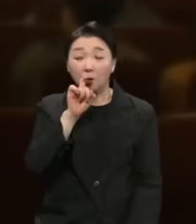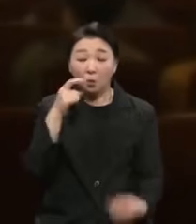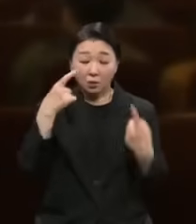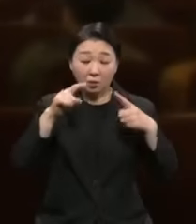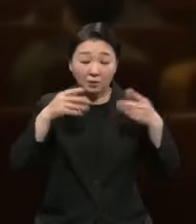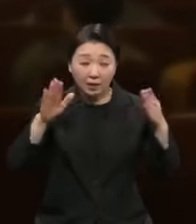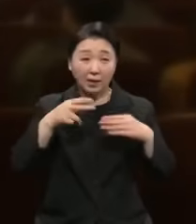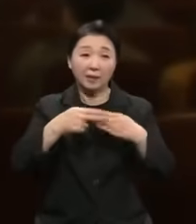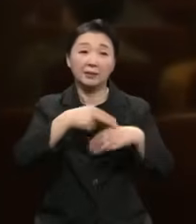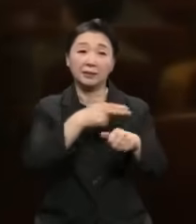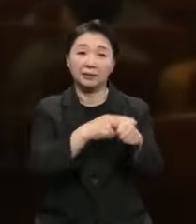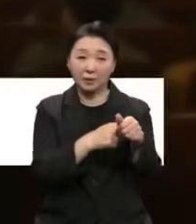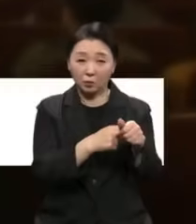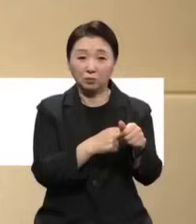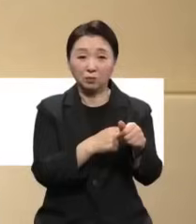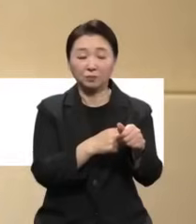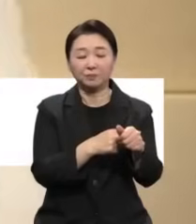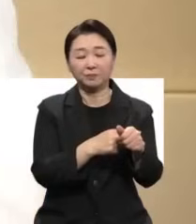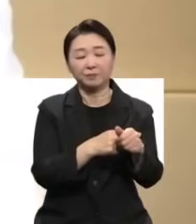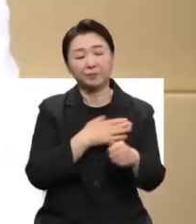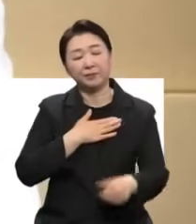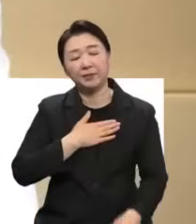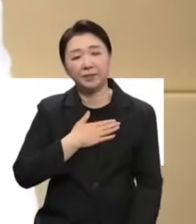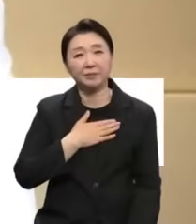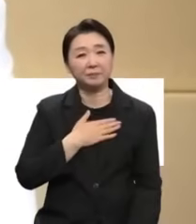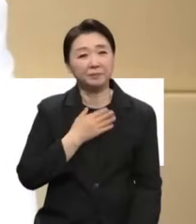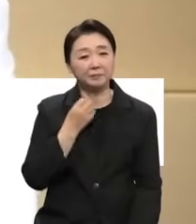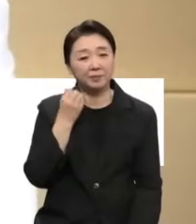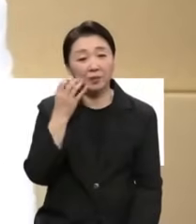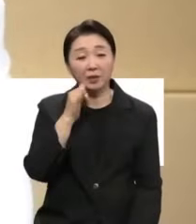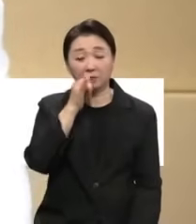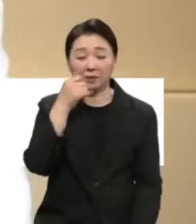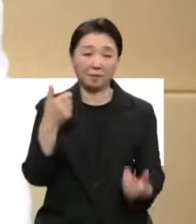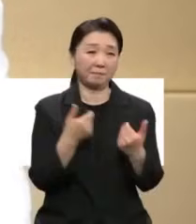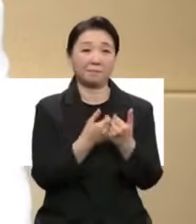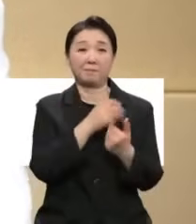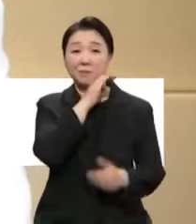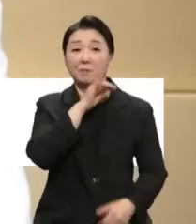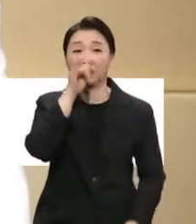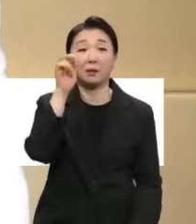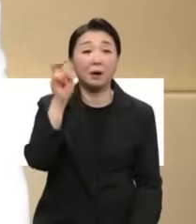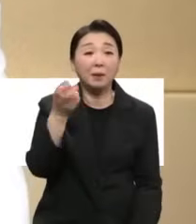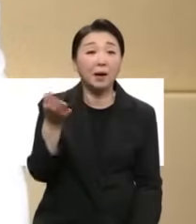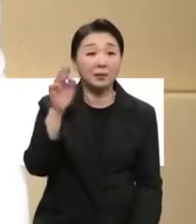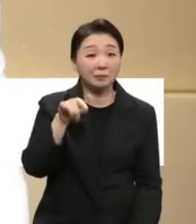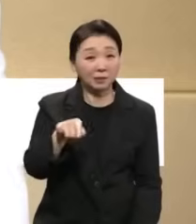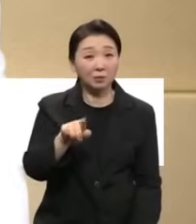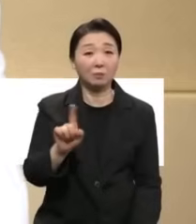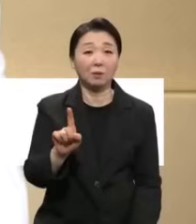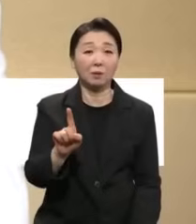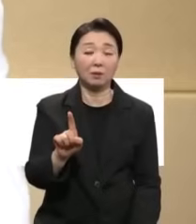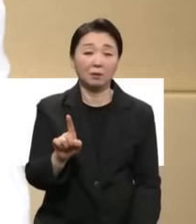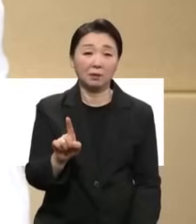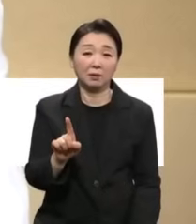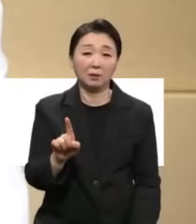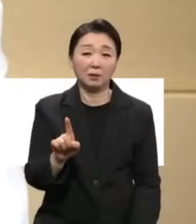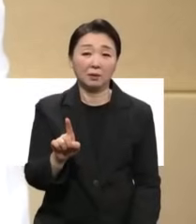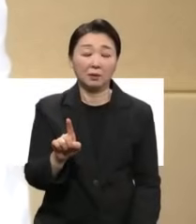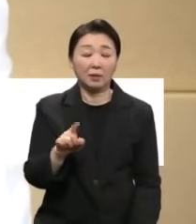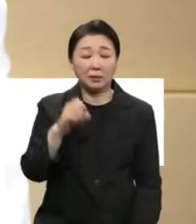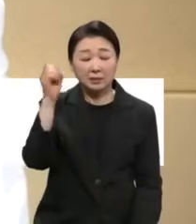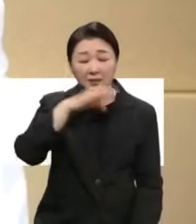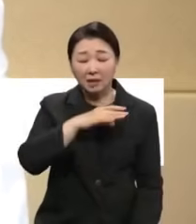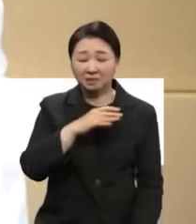교수들입니다. 여러 가지 만감이 교차합니다. 반감을 느끼시는 사람도 많을 것입니다. 하지만 이런 것들을 묵과하고